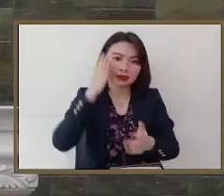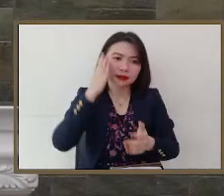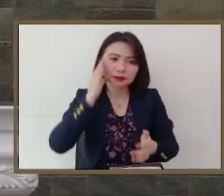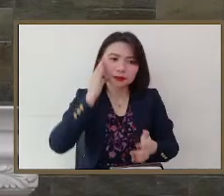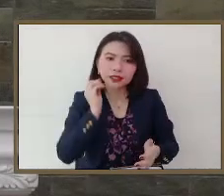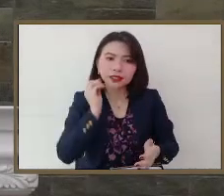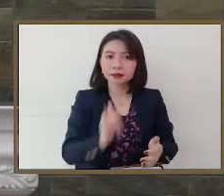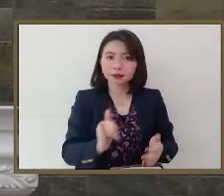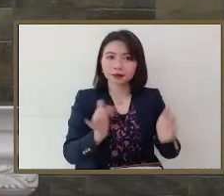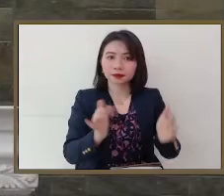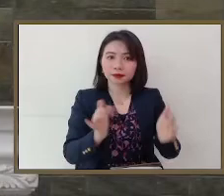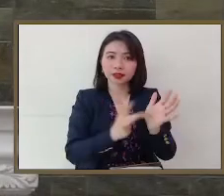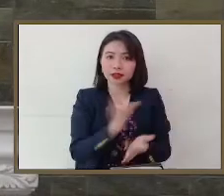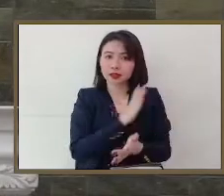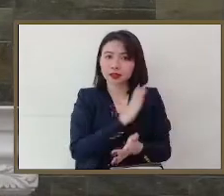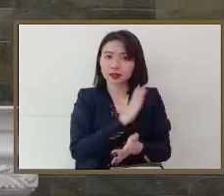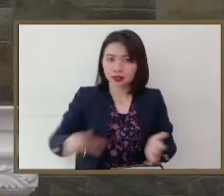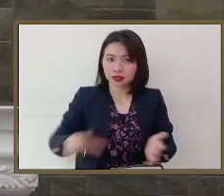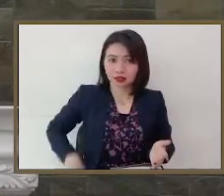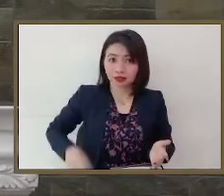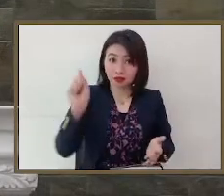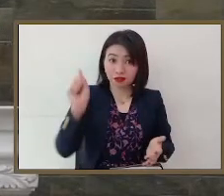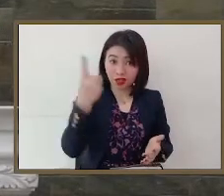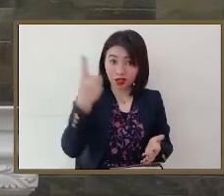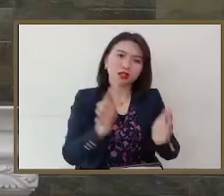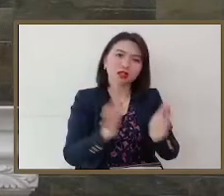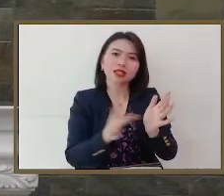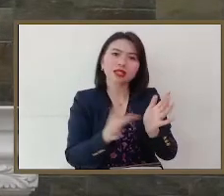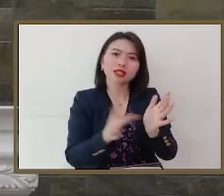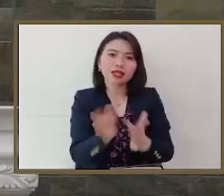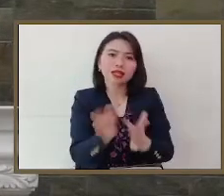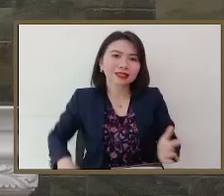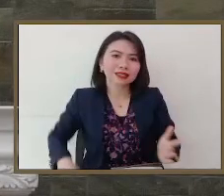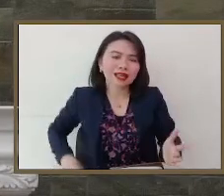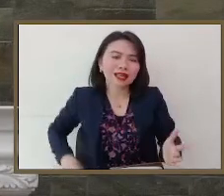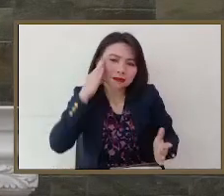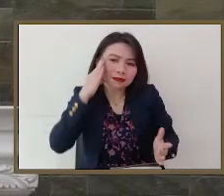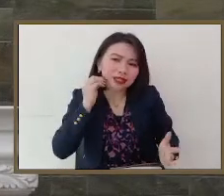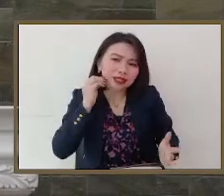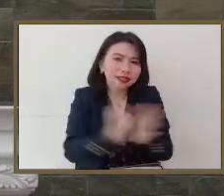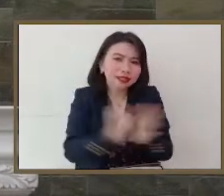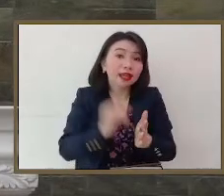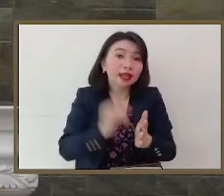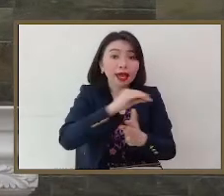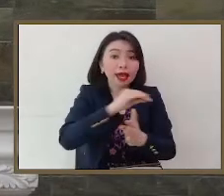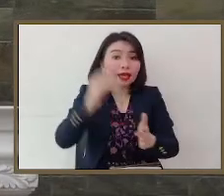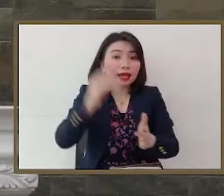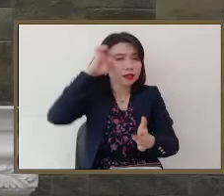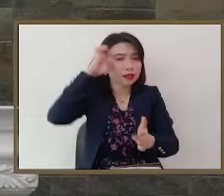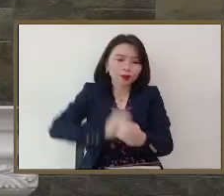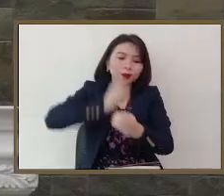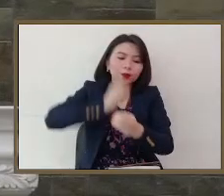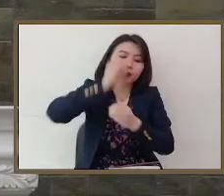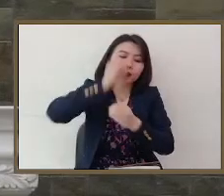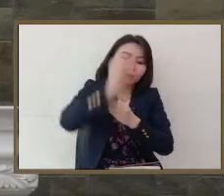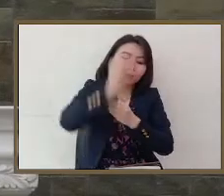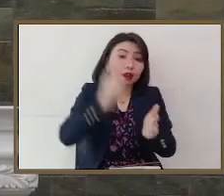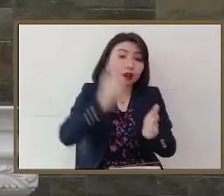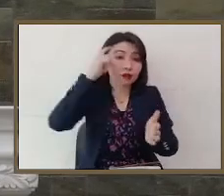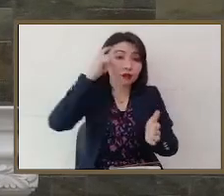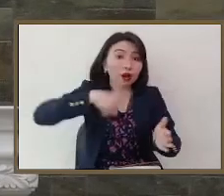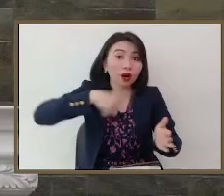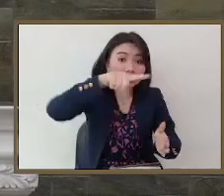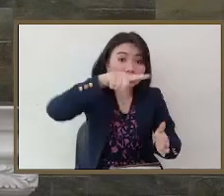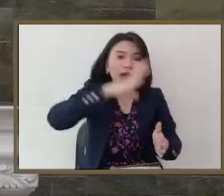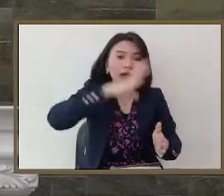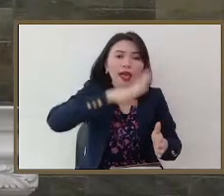Panginoon. Una sa lahat, naranasan niya ng Panginoon. Dinanas niya yan at in-overcome niya yan para sa atin. At bilang alagad naman ng Panginoon,